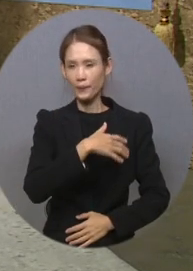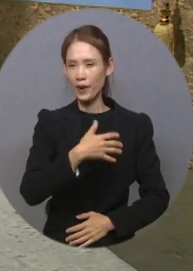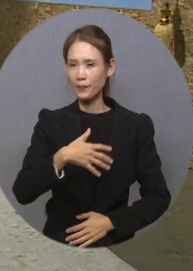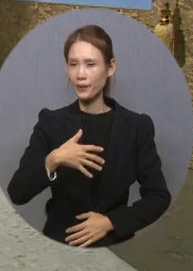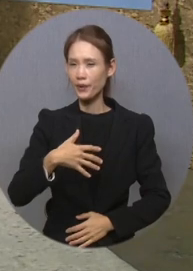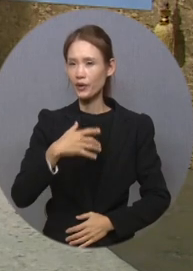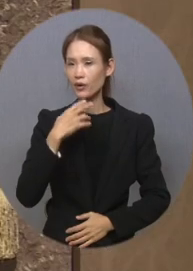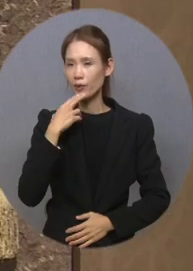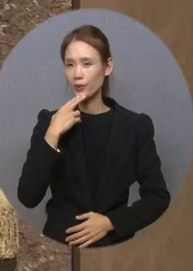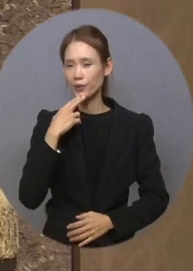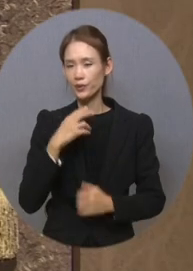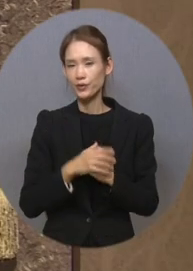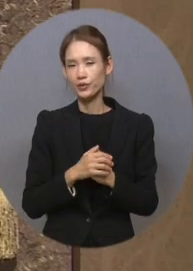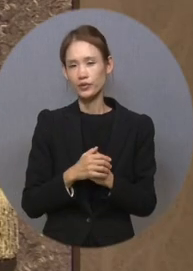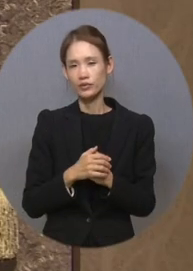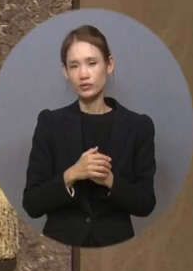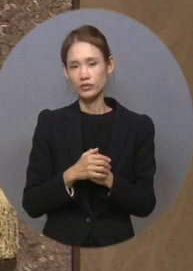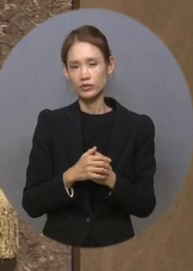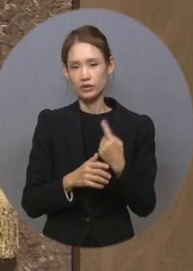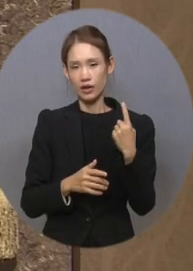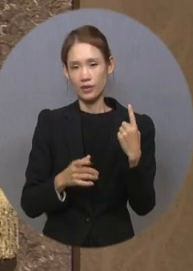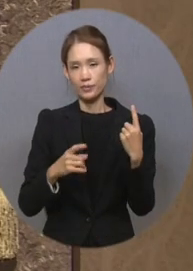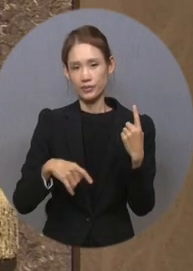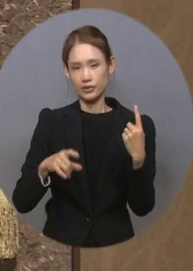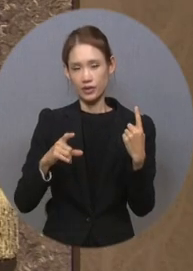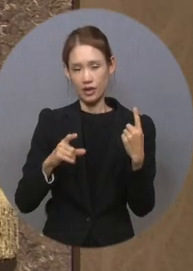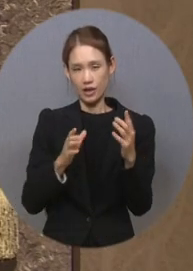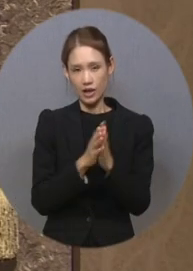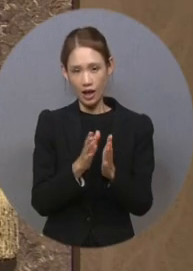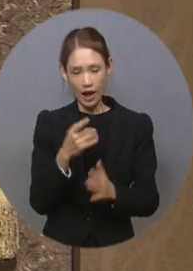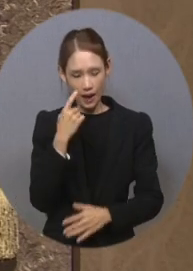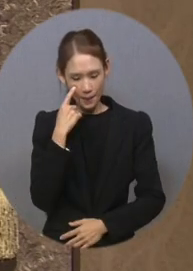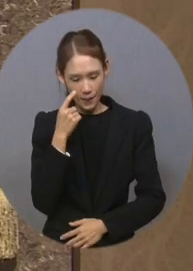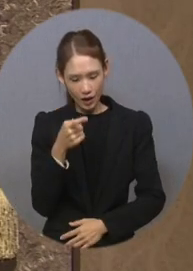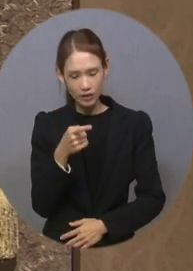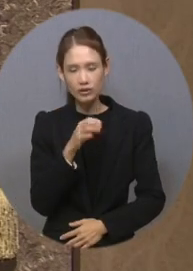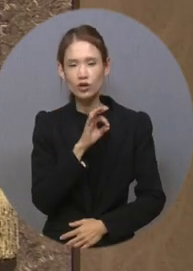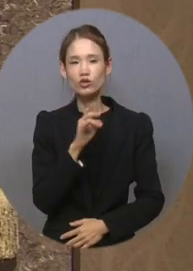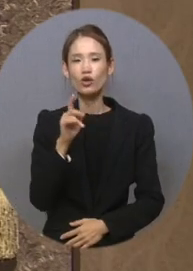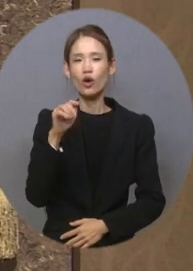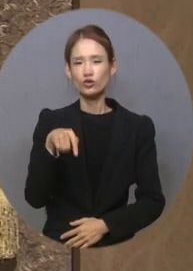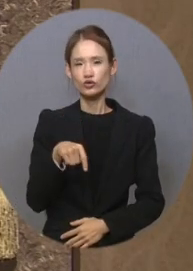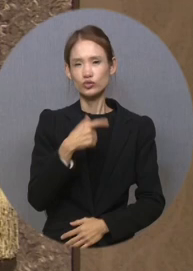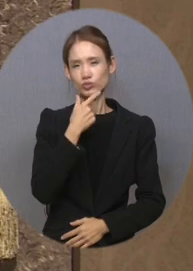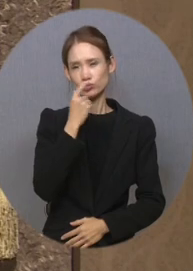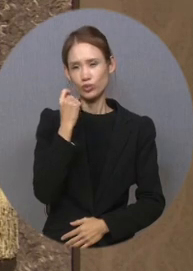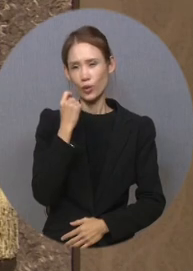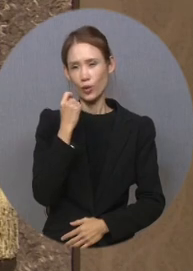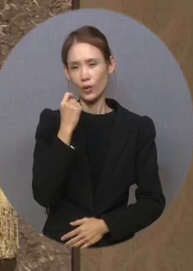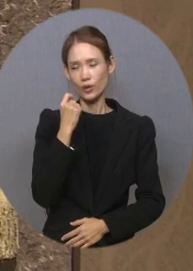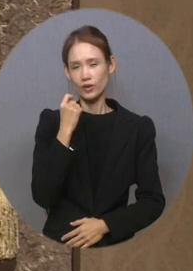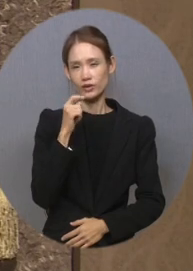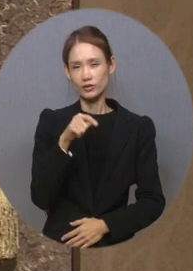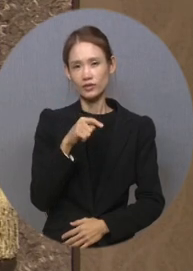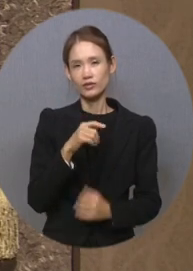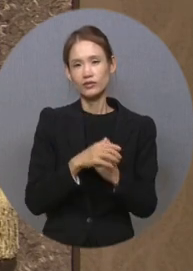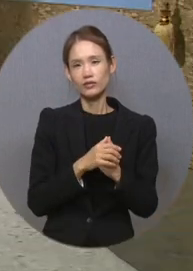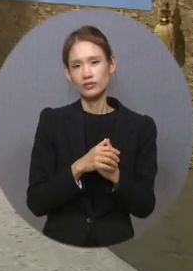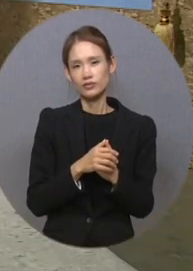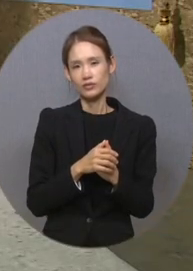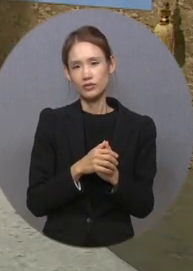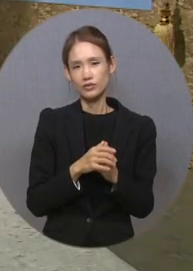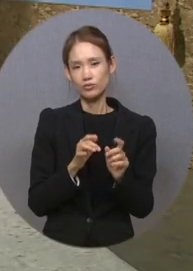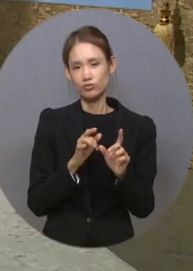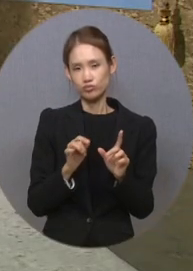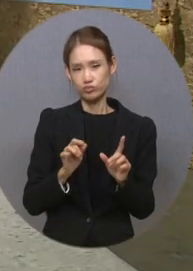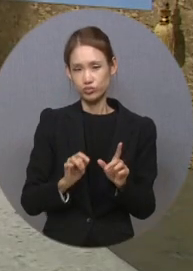근데 저희가 이제 한번 그 시도를 했더니 네. 조금 여수가 좀 부족하다. 그래서 어떤